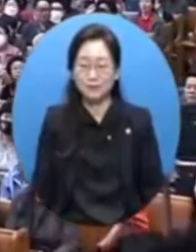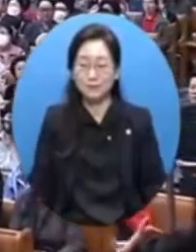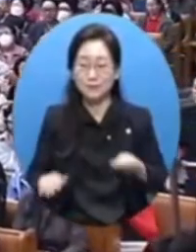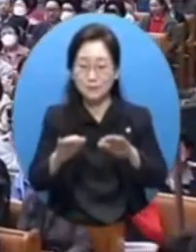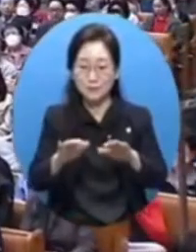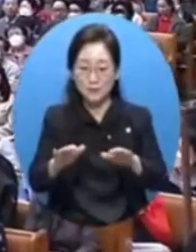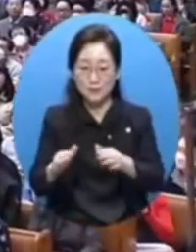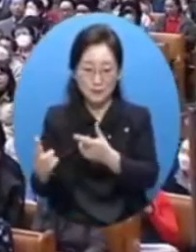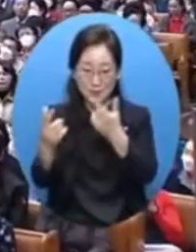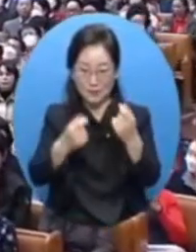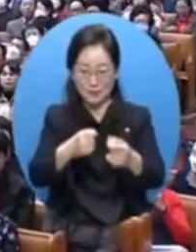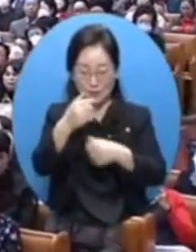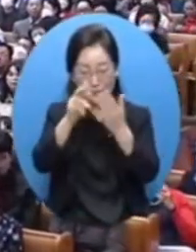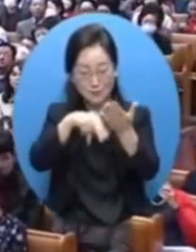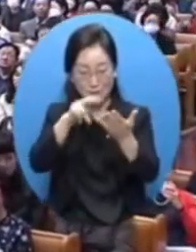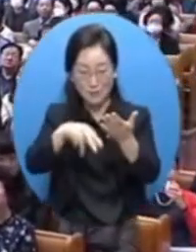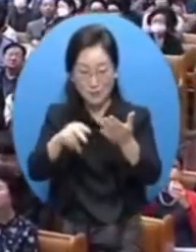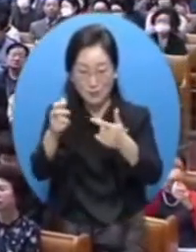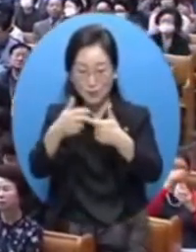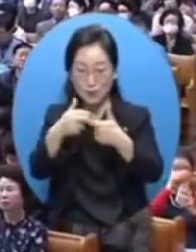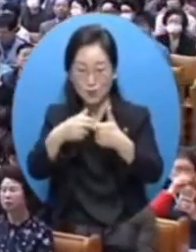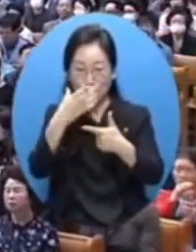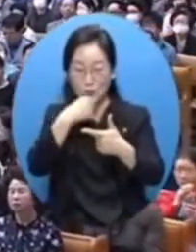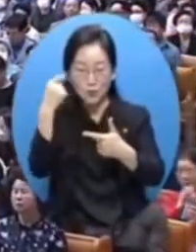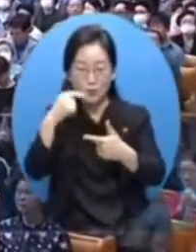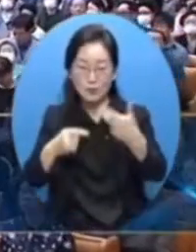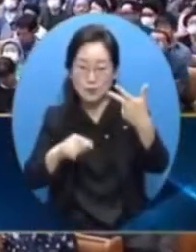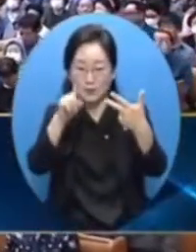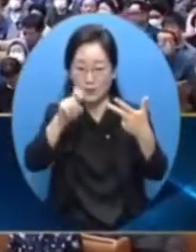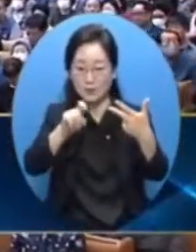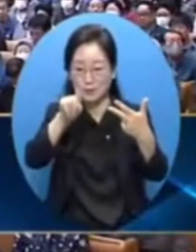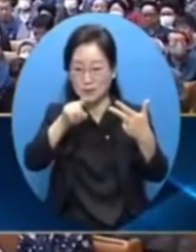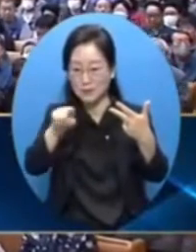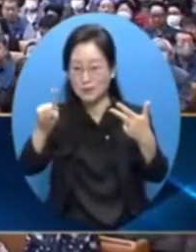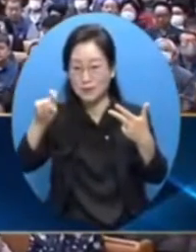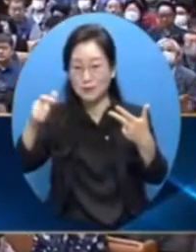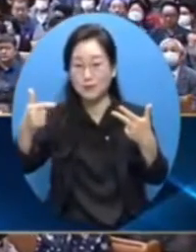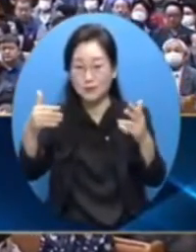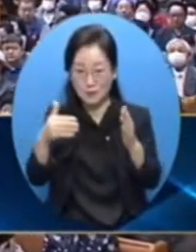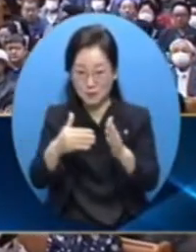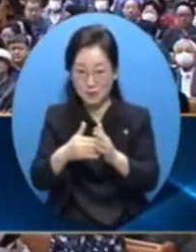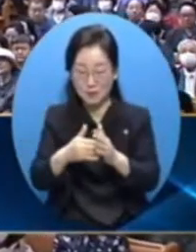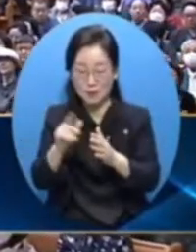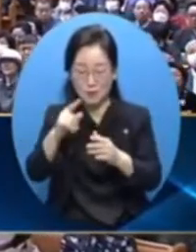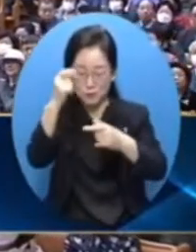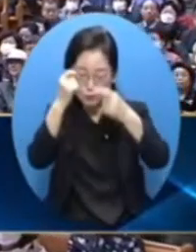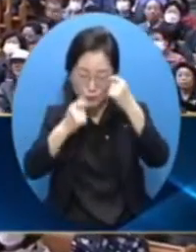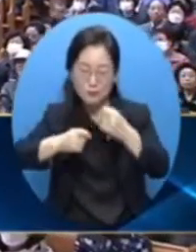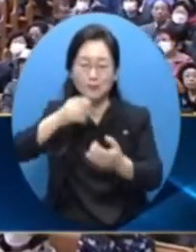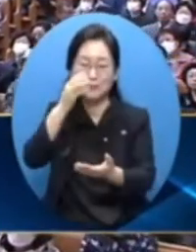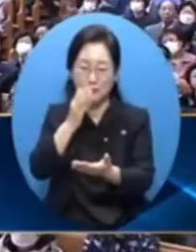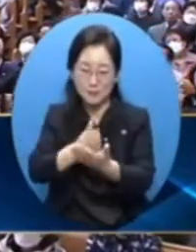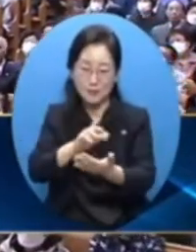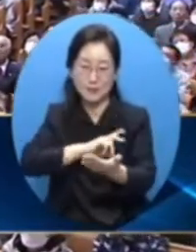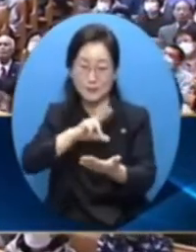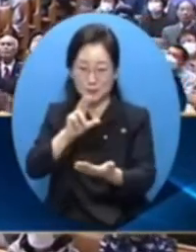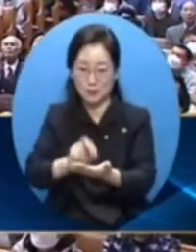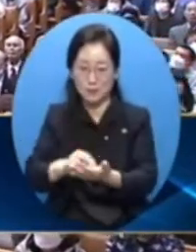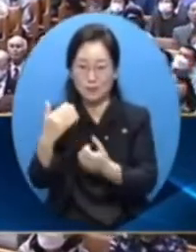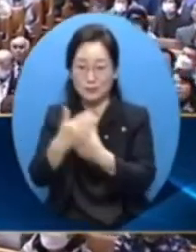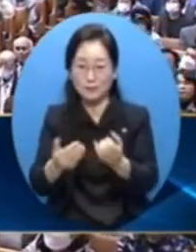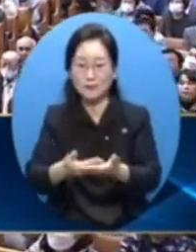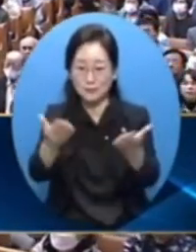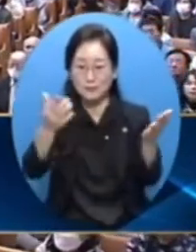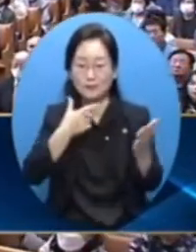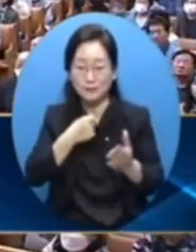오늘은 우리가 함께 봉독한 누가복음 7장 11절로 16절 말씀 가지고 울지 말라 이 같은 제목으로 함께